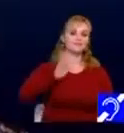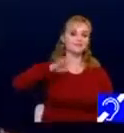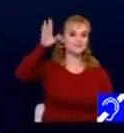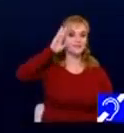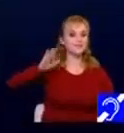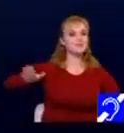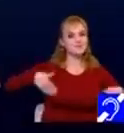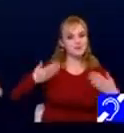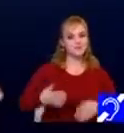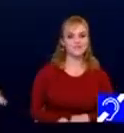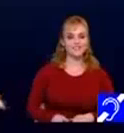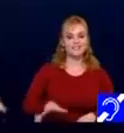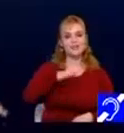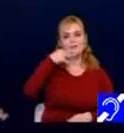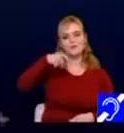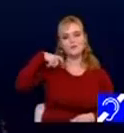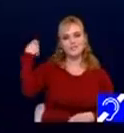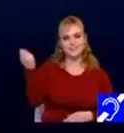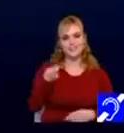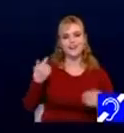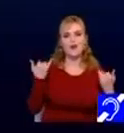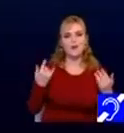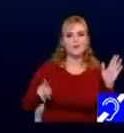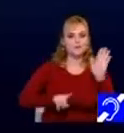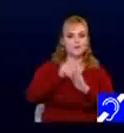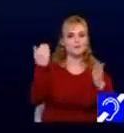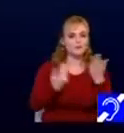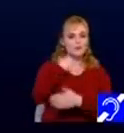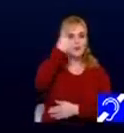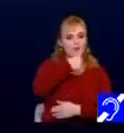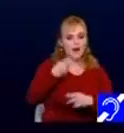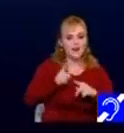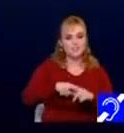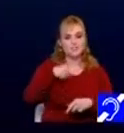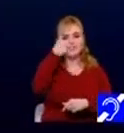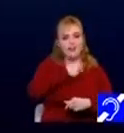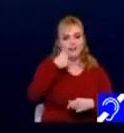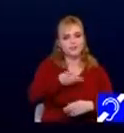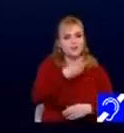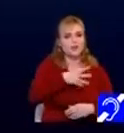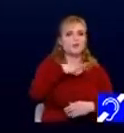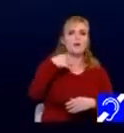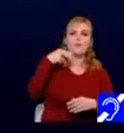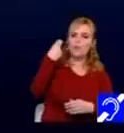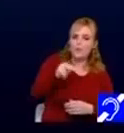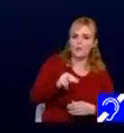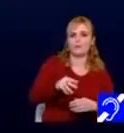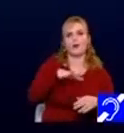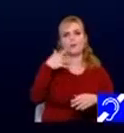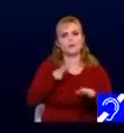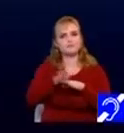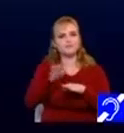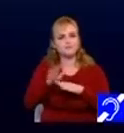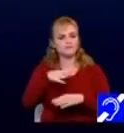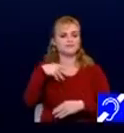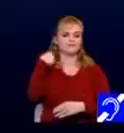Doamnelor, domnilor, bună seara și la mulți ani, bine v-am găsit în noul an, un an pe care cu toții ne-l dorim mai bun, cu mai multe împliniri personale, dar și